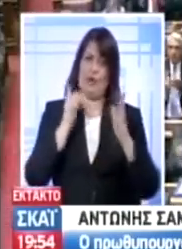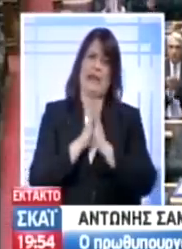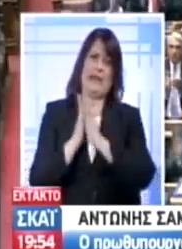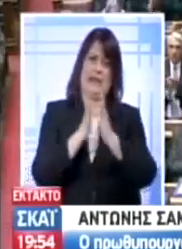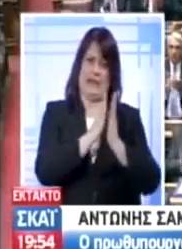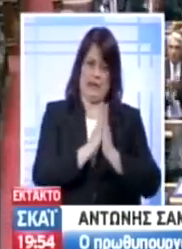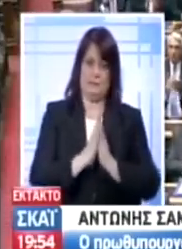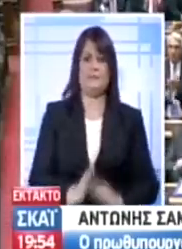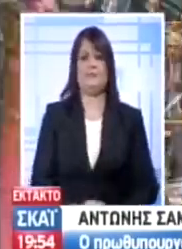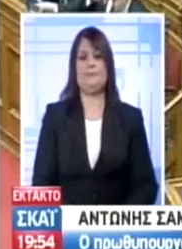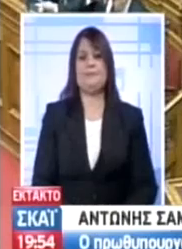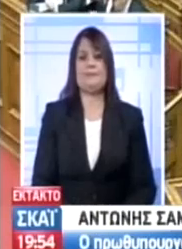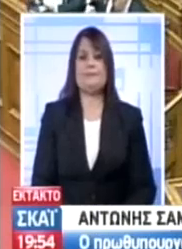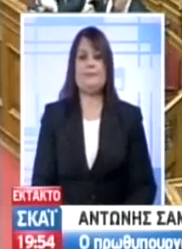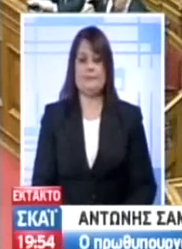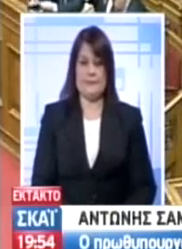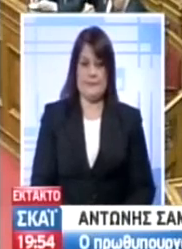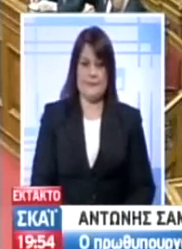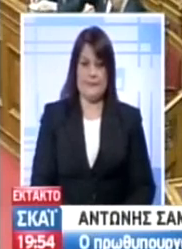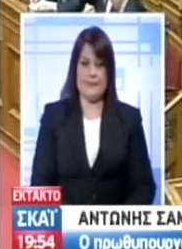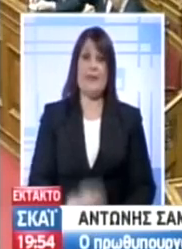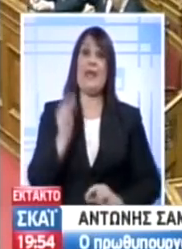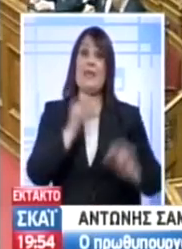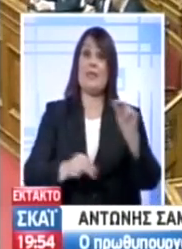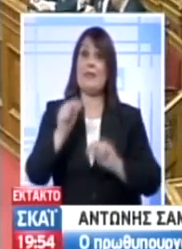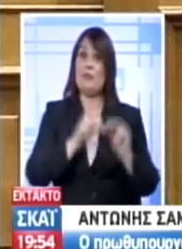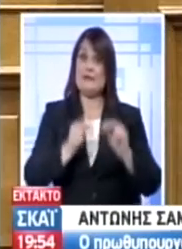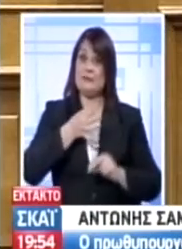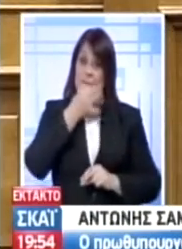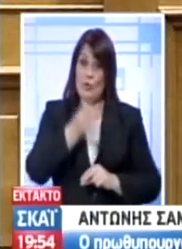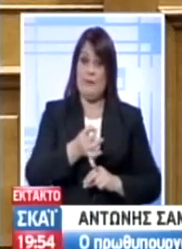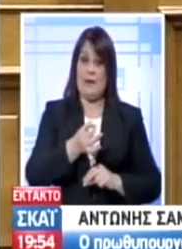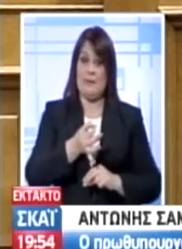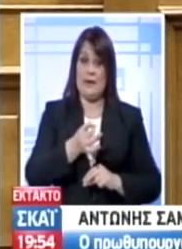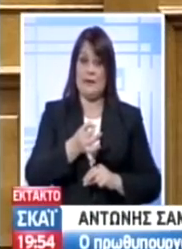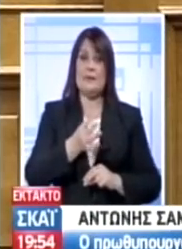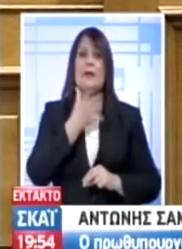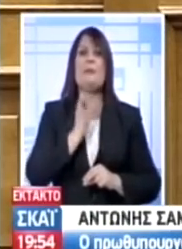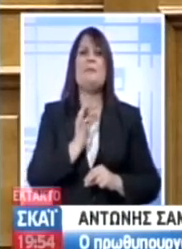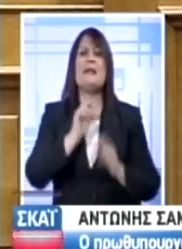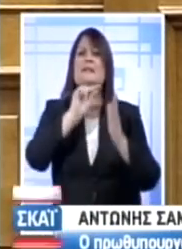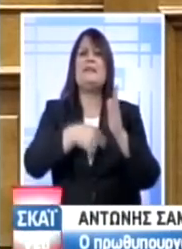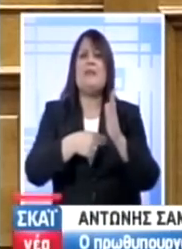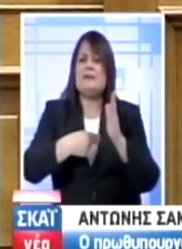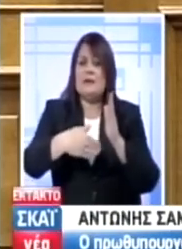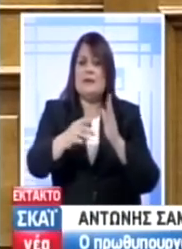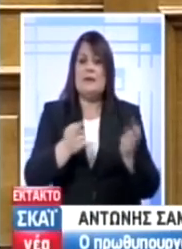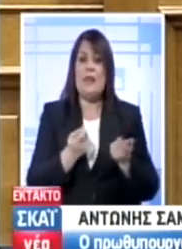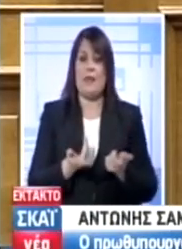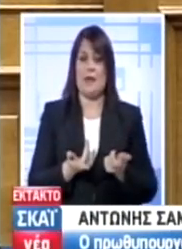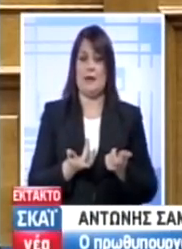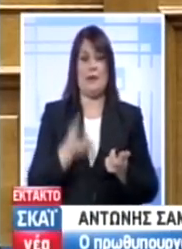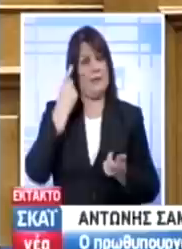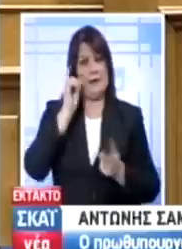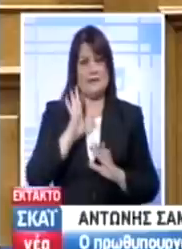Με την εξαγγελία του δημοψηφίσματος βρέθηκε στον αέρα η νέα δανειακή σύμβαση. Και αυτό